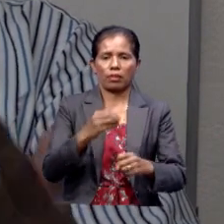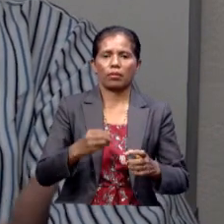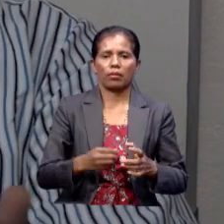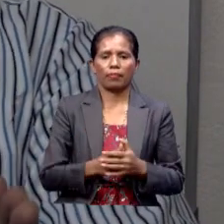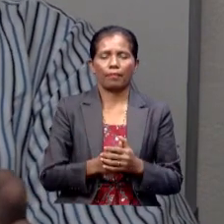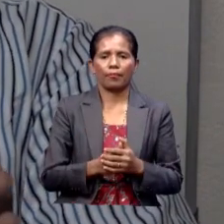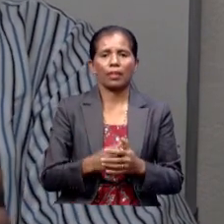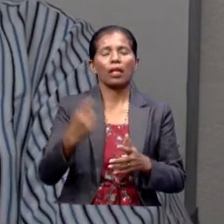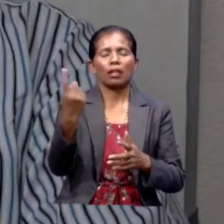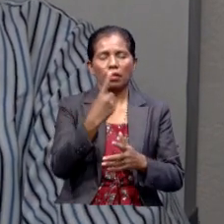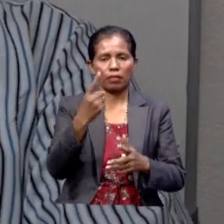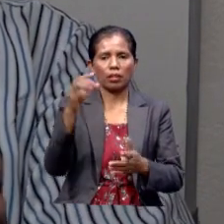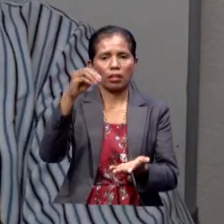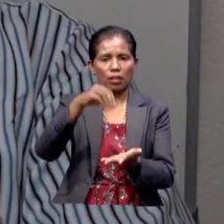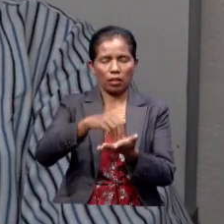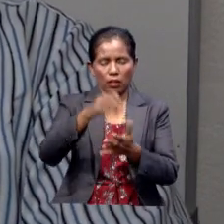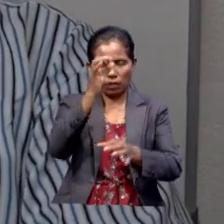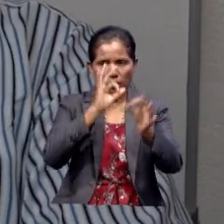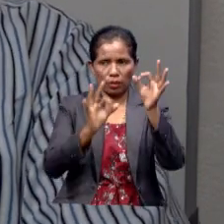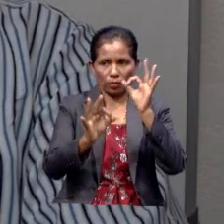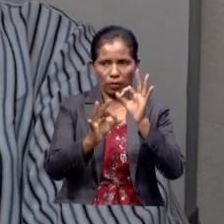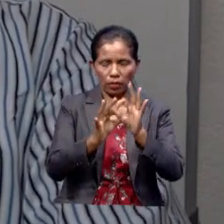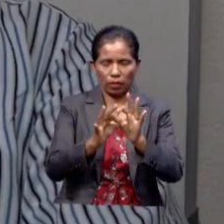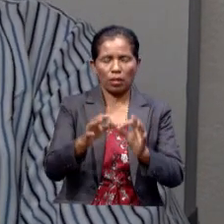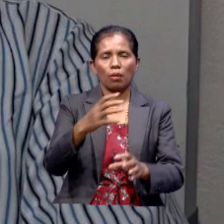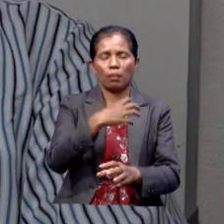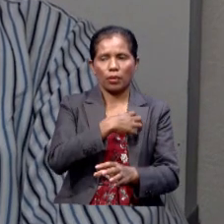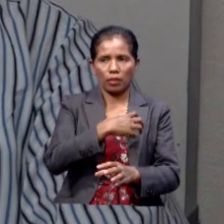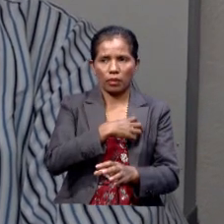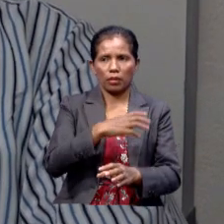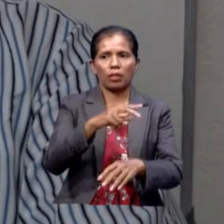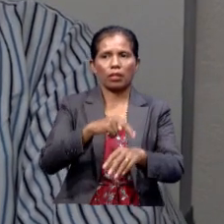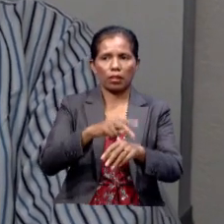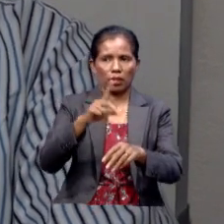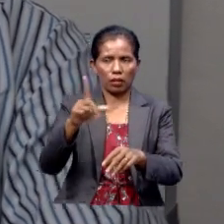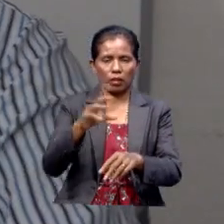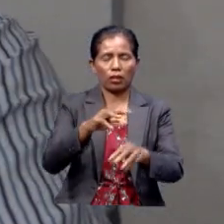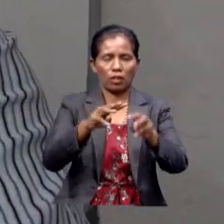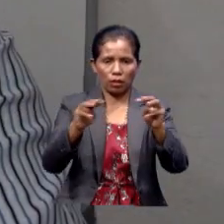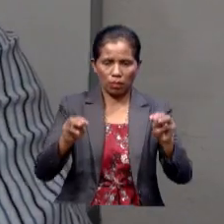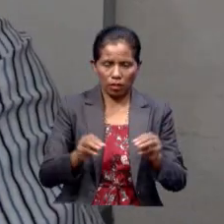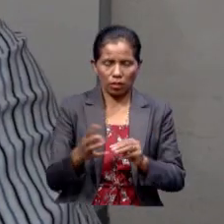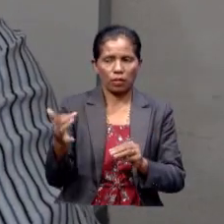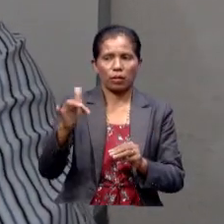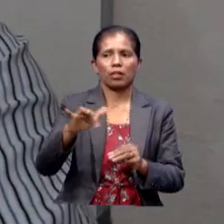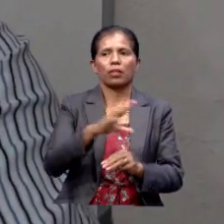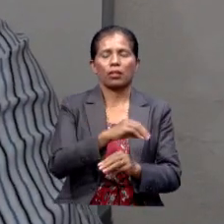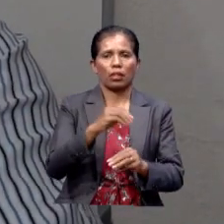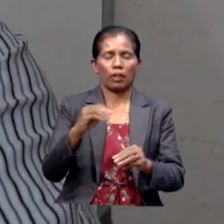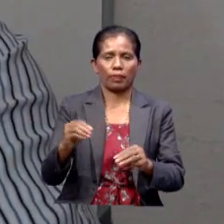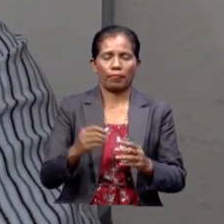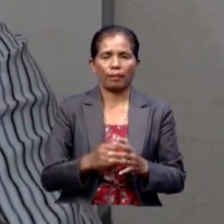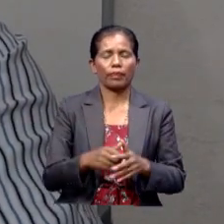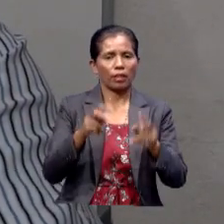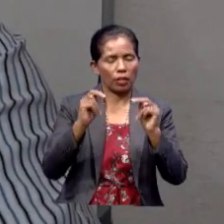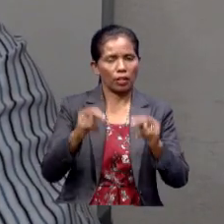na fatin to confianza ba institusyon PNTL ia nivel municipal to nivel squadra tengi